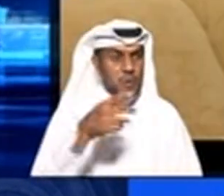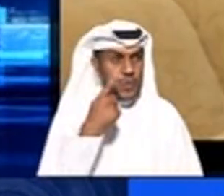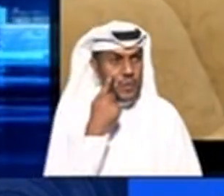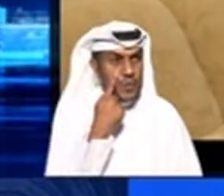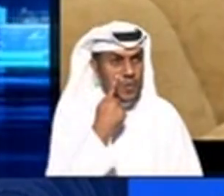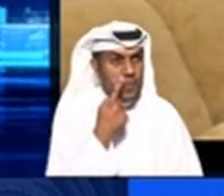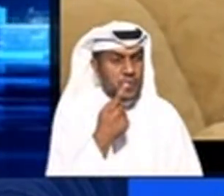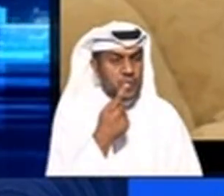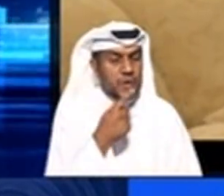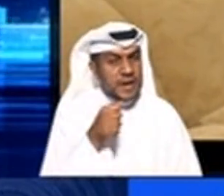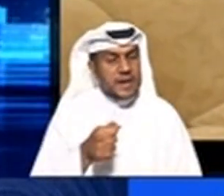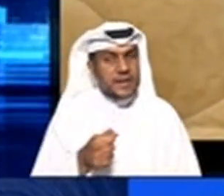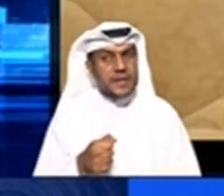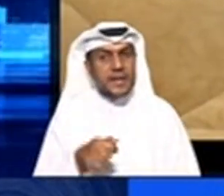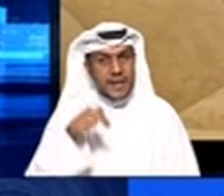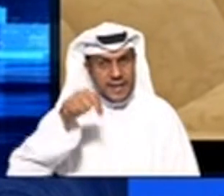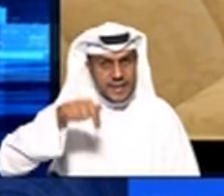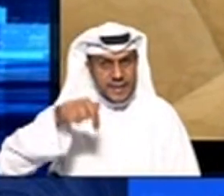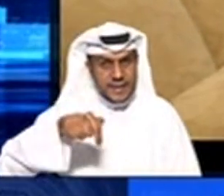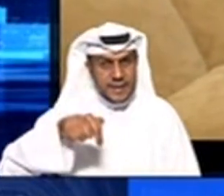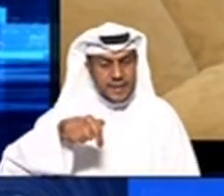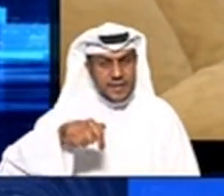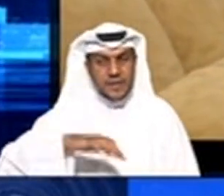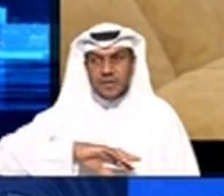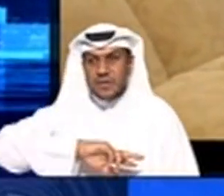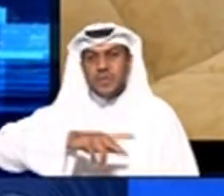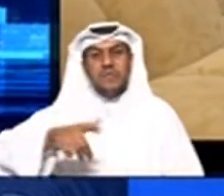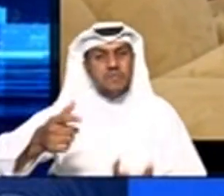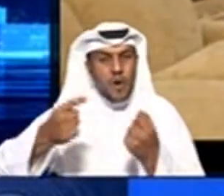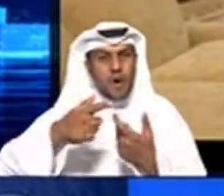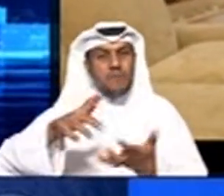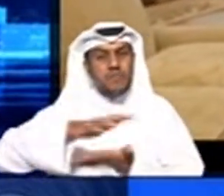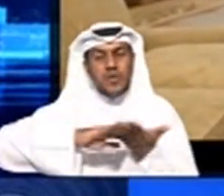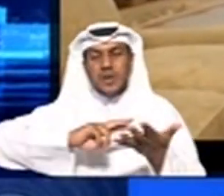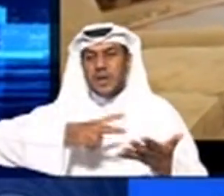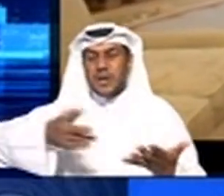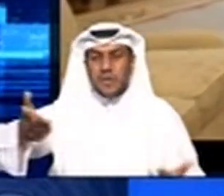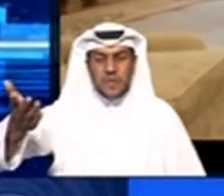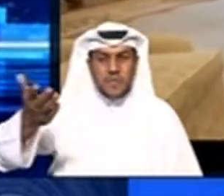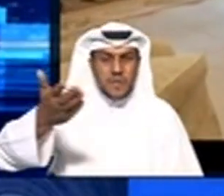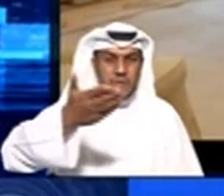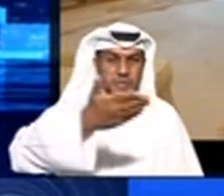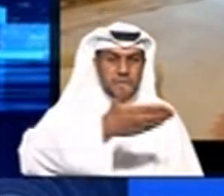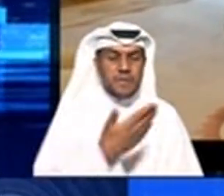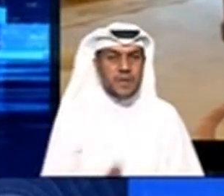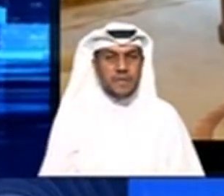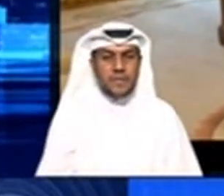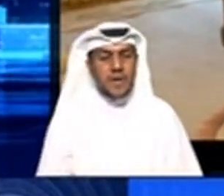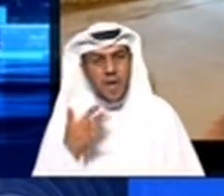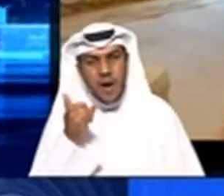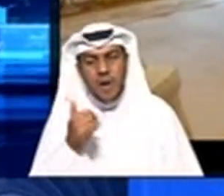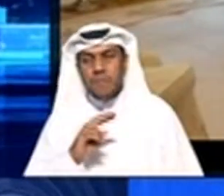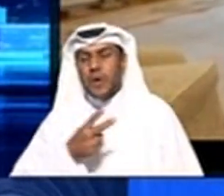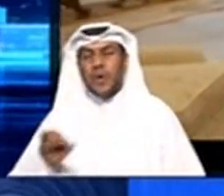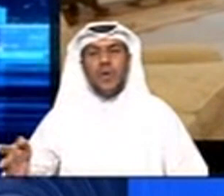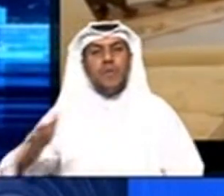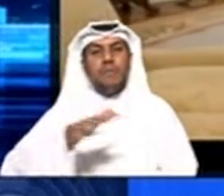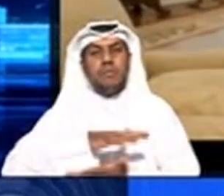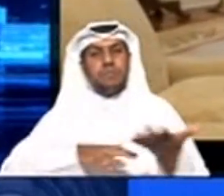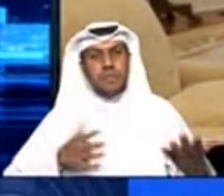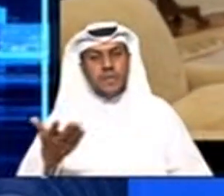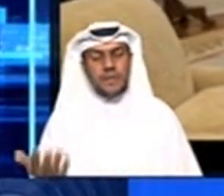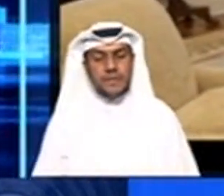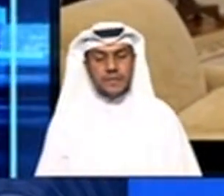ومتابعين التطورات في منطقتنا، ولكن هذا التكريم وفي هذا الوقت بالذات في هذا